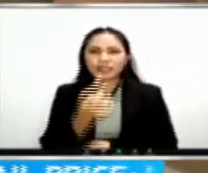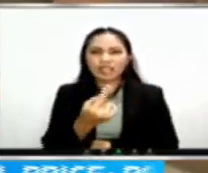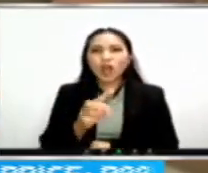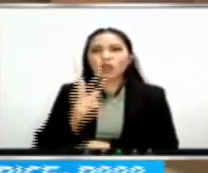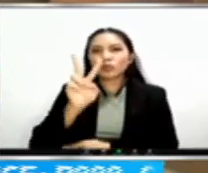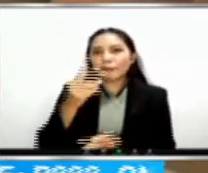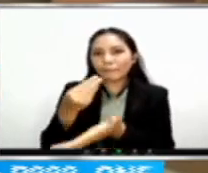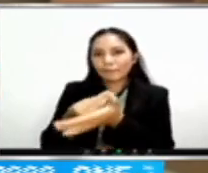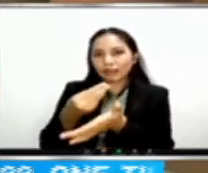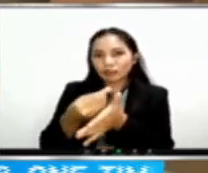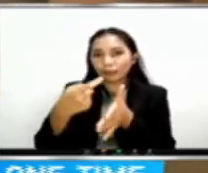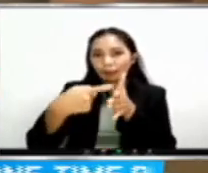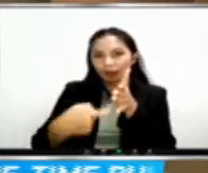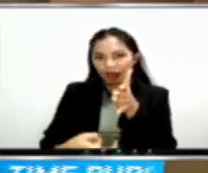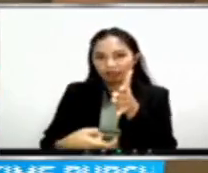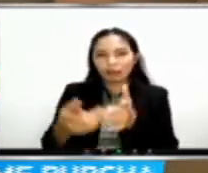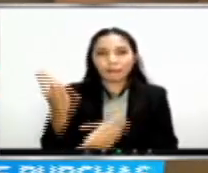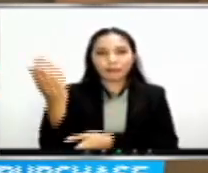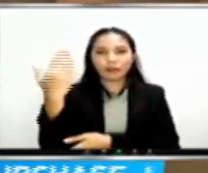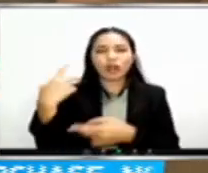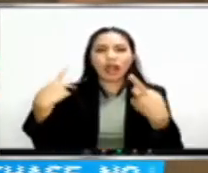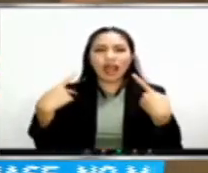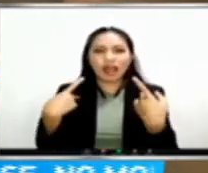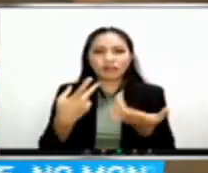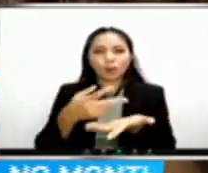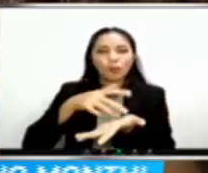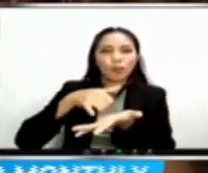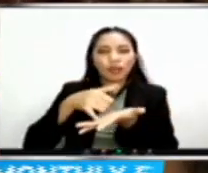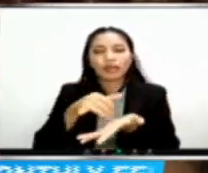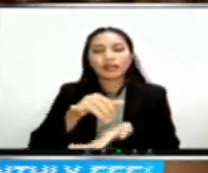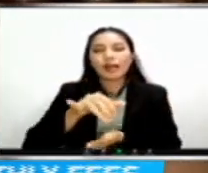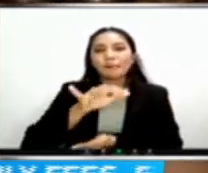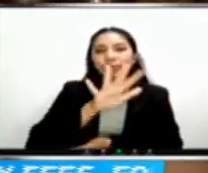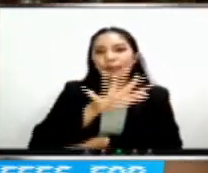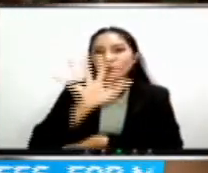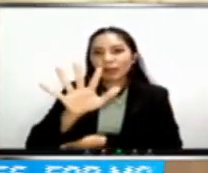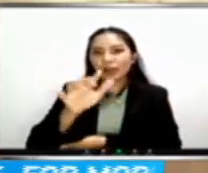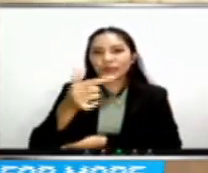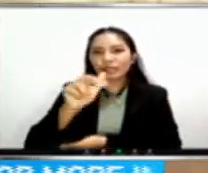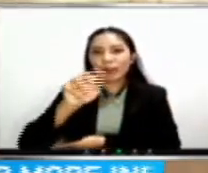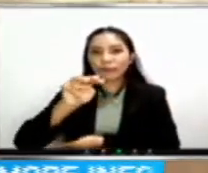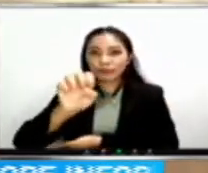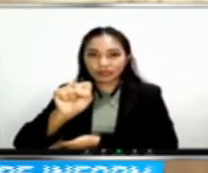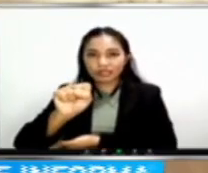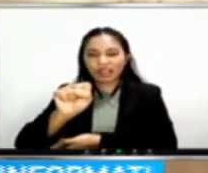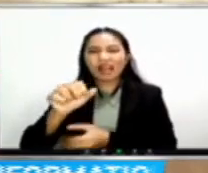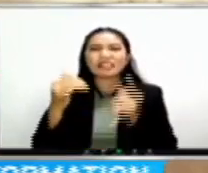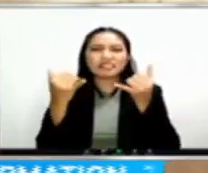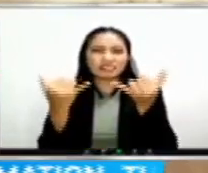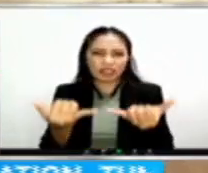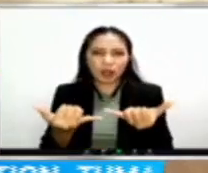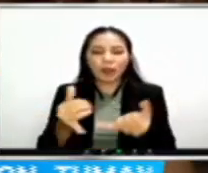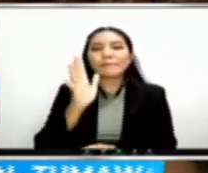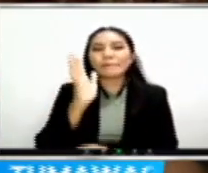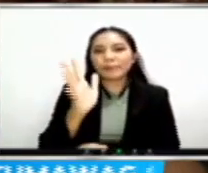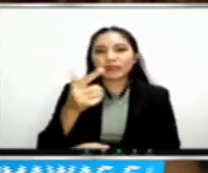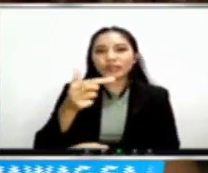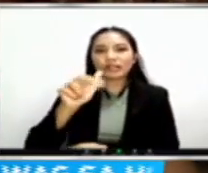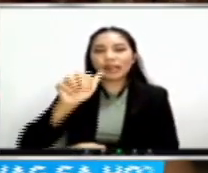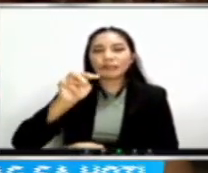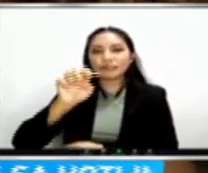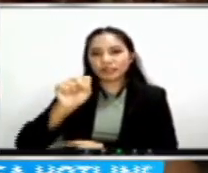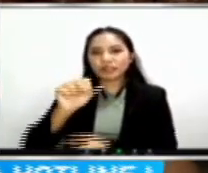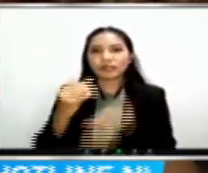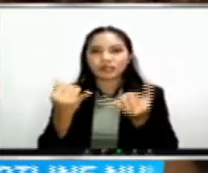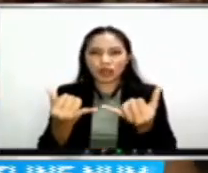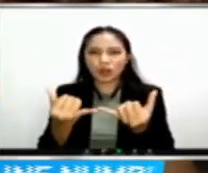ay may bigat na 55 grams, 50 grams na lang ngayon. Mahal yung ano eh, harina eh. Tsaka yung ano, yung ingredients. Kaya